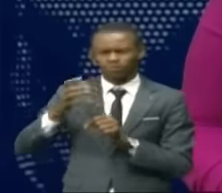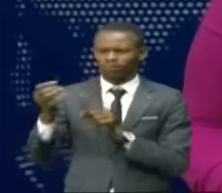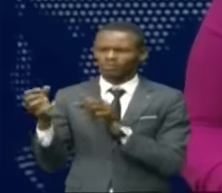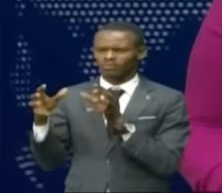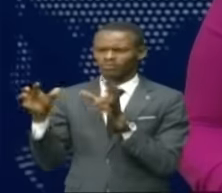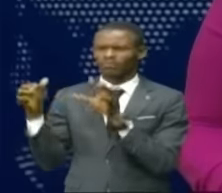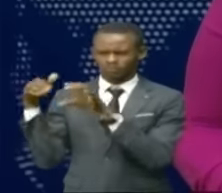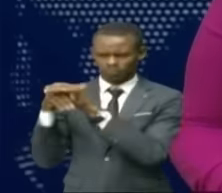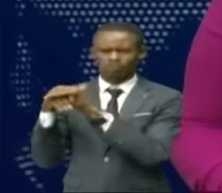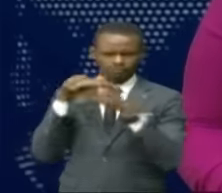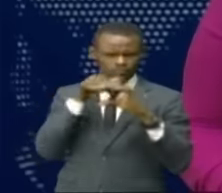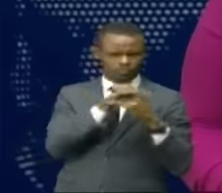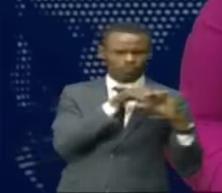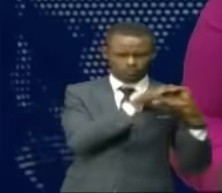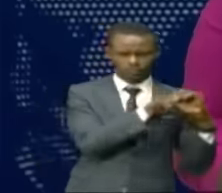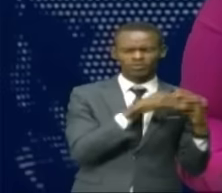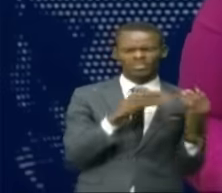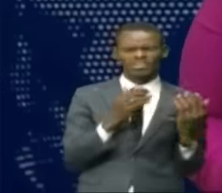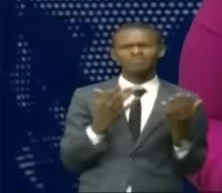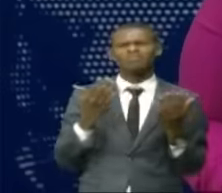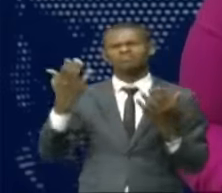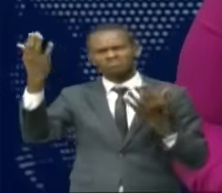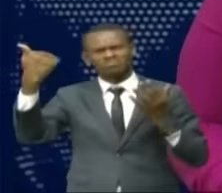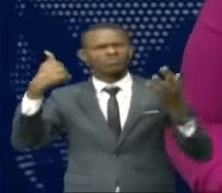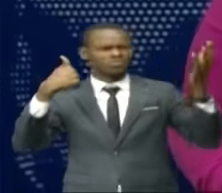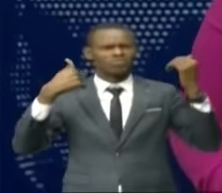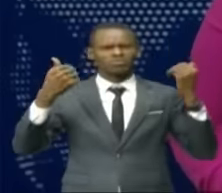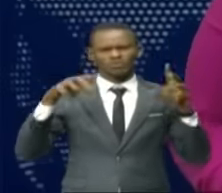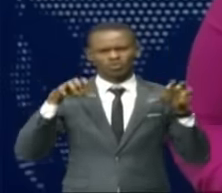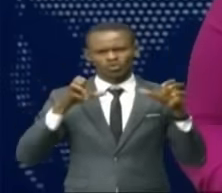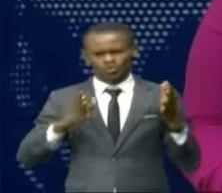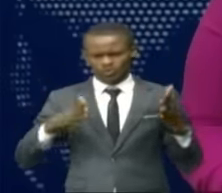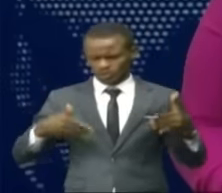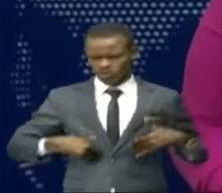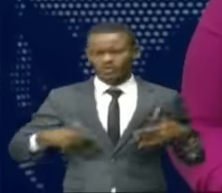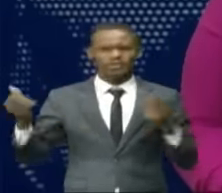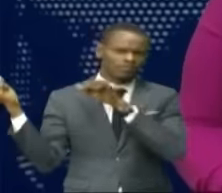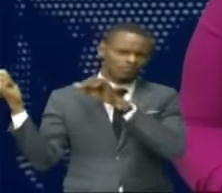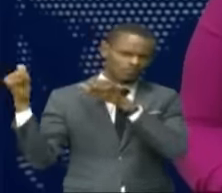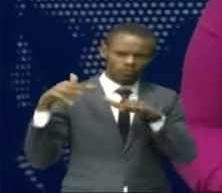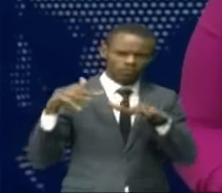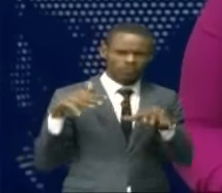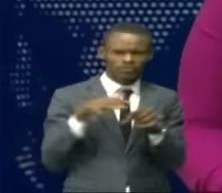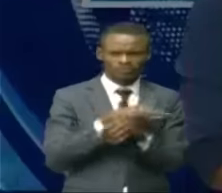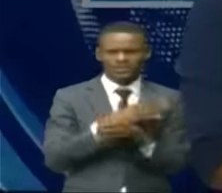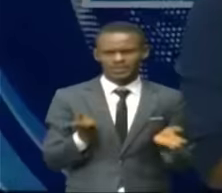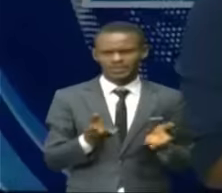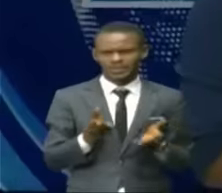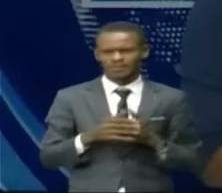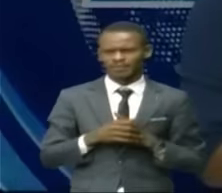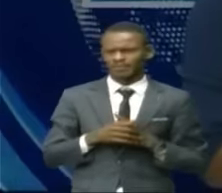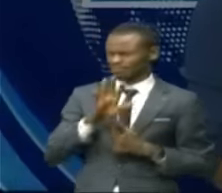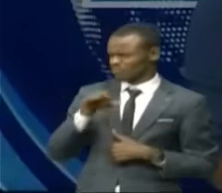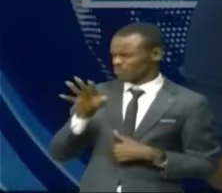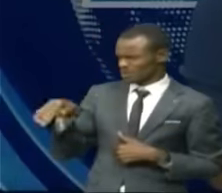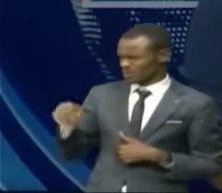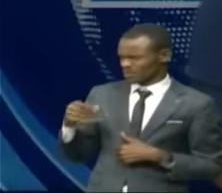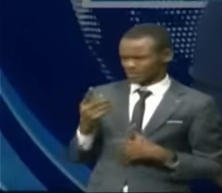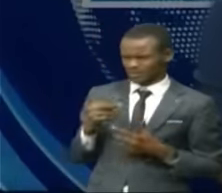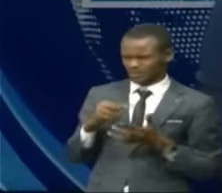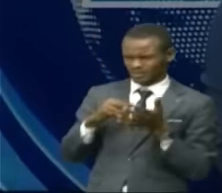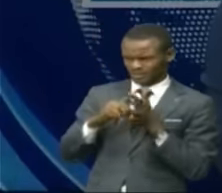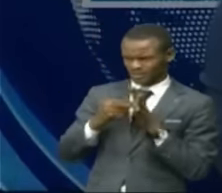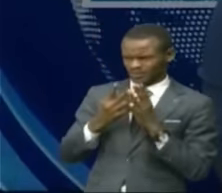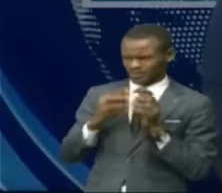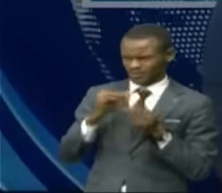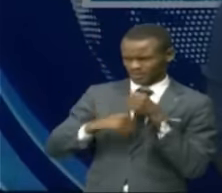devoir importer la main-d'œuvre. Donc nous voulons vraiment attirer l'attention. Aussi, le fait que cela voudrait dire que dans les années